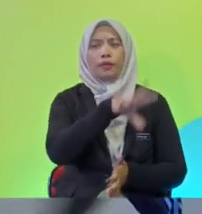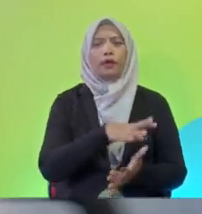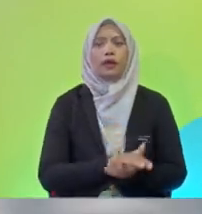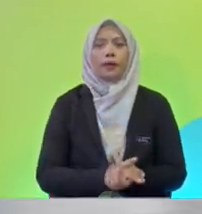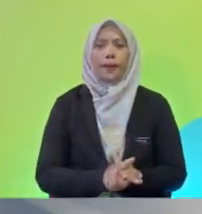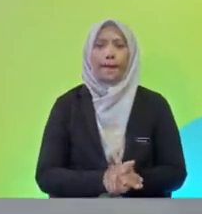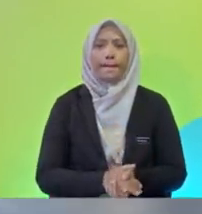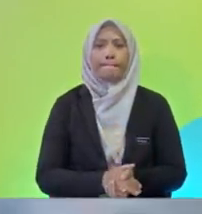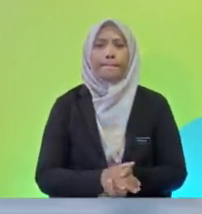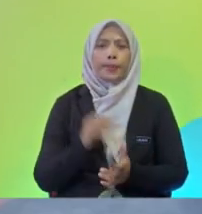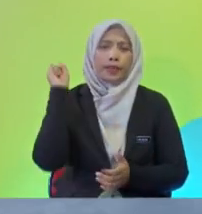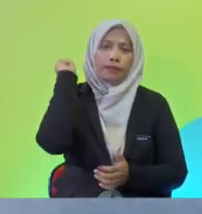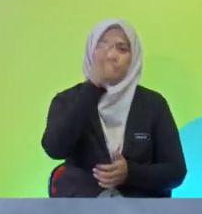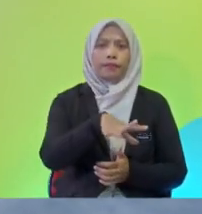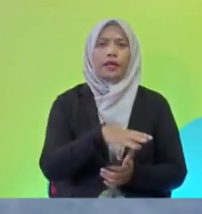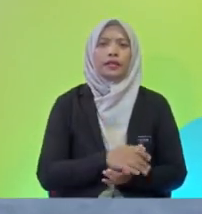Okey.